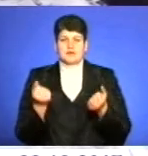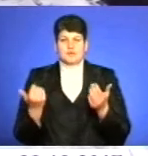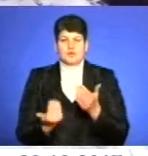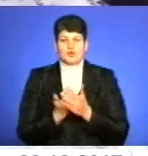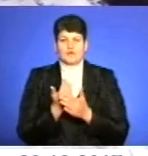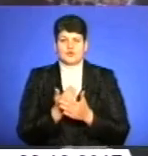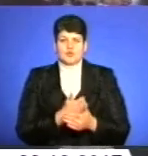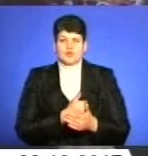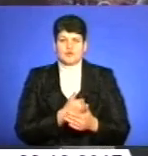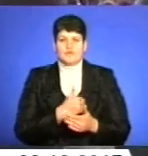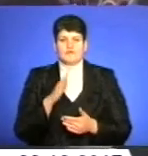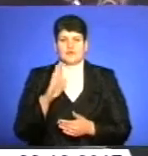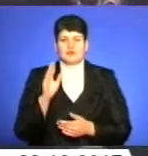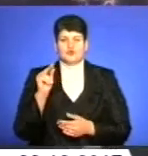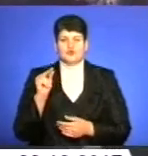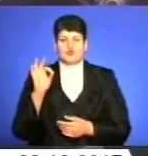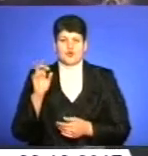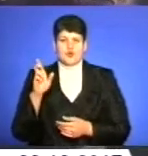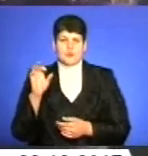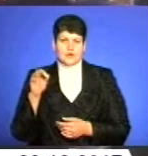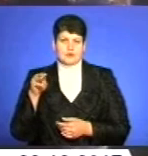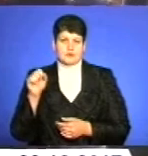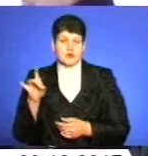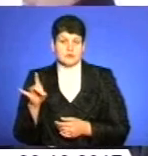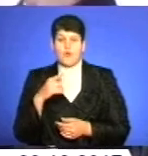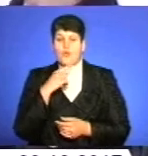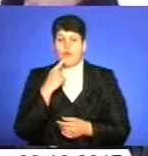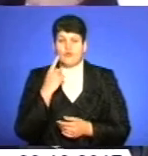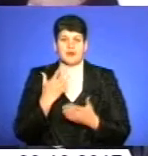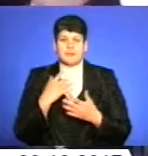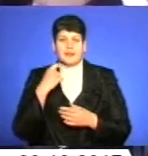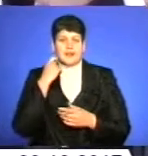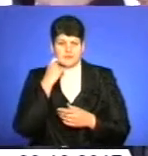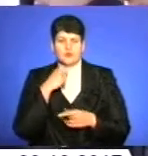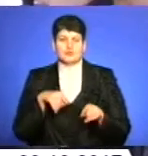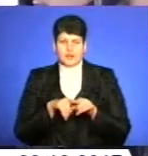і доброволець Валерій Чоботар. Військовий каже, що якби не віковий бар'єр, то й сам би